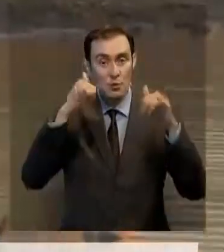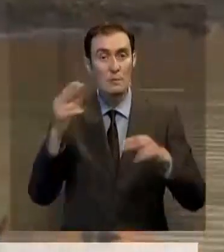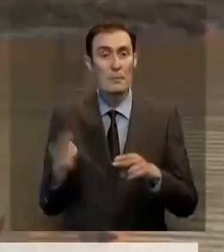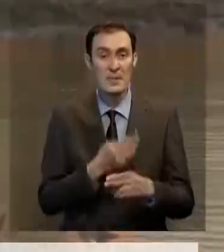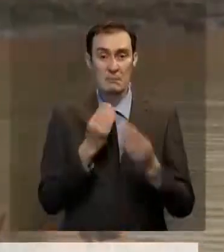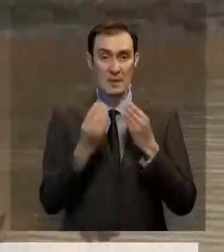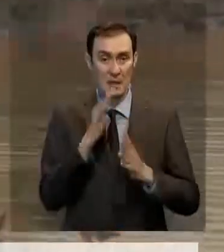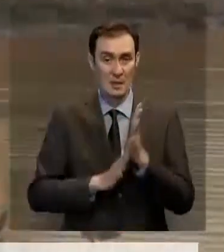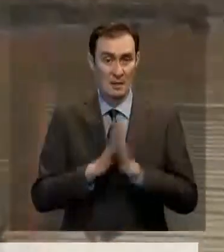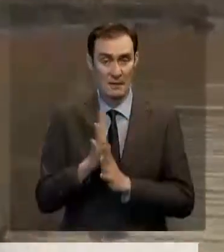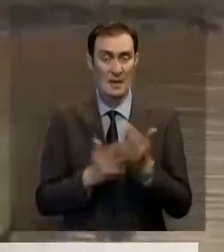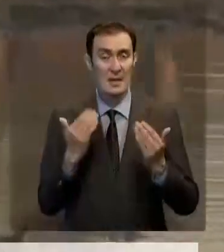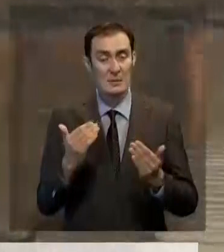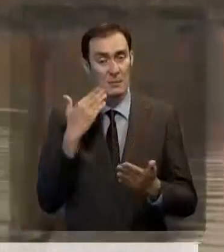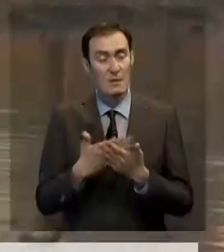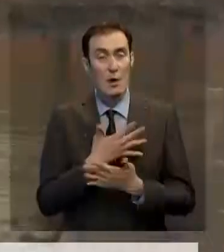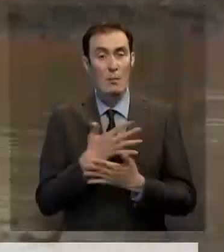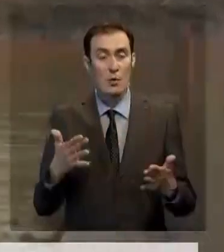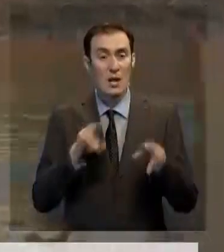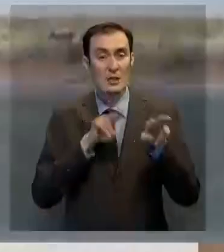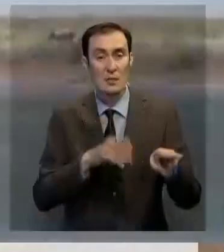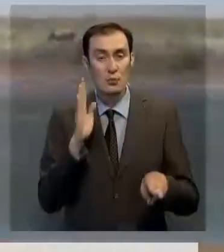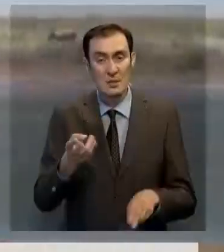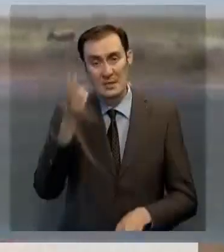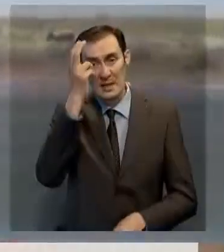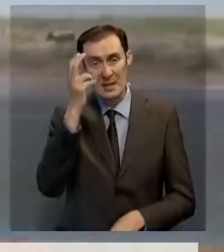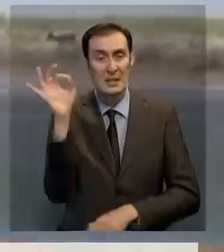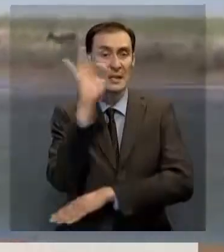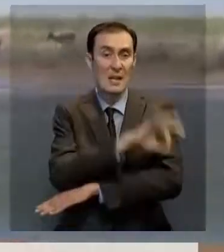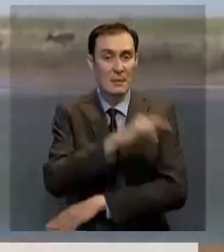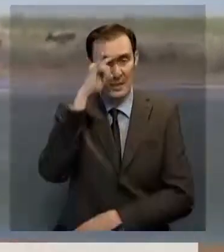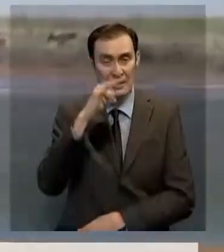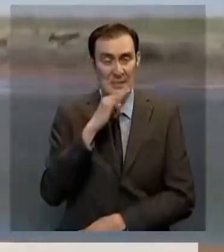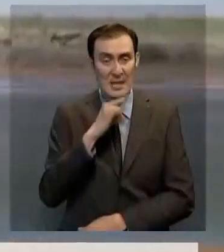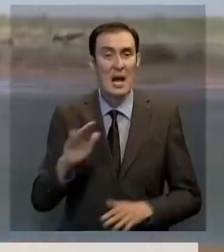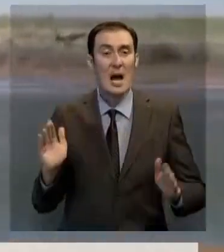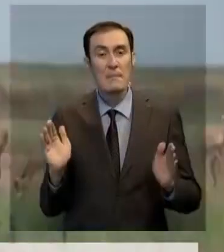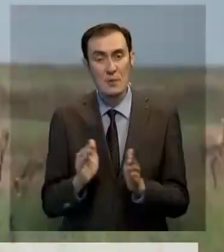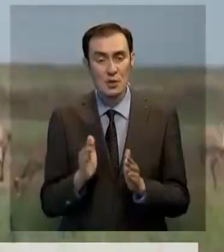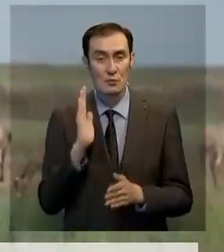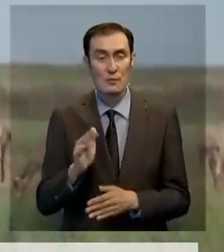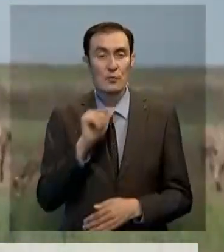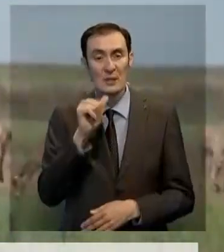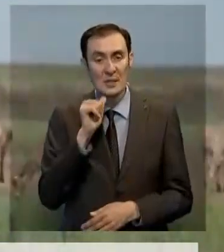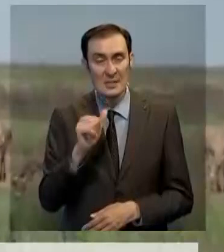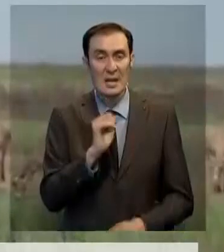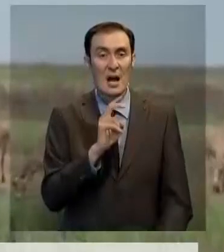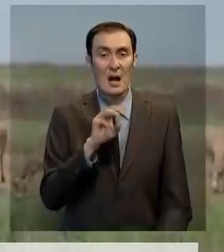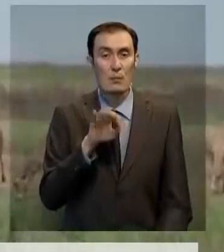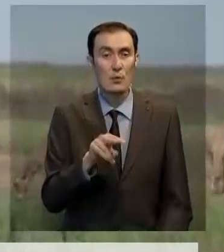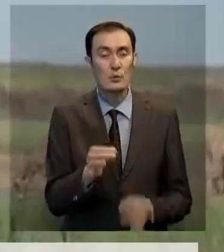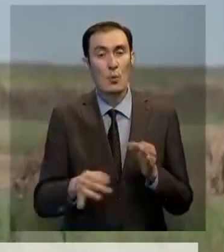питания предполагается что больше всего под обстрел попадут собаки на западе страны меньше уничтожит в костанайской и акмолинской